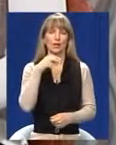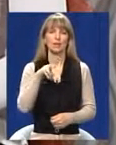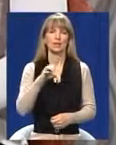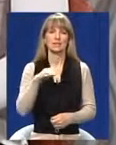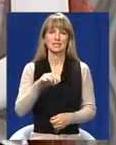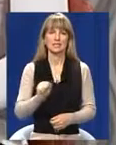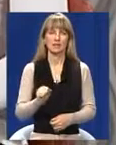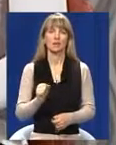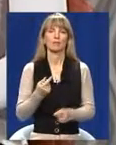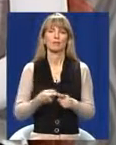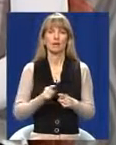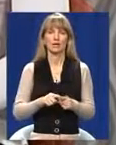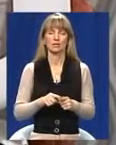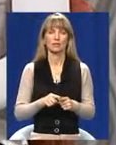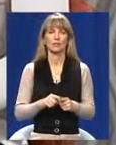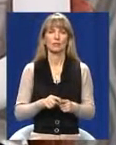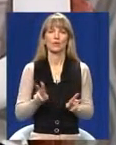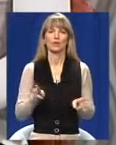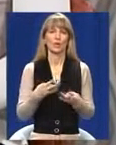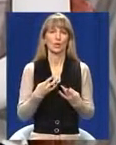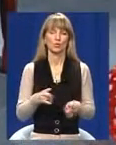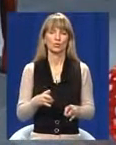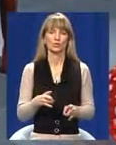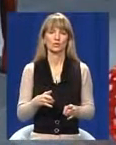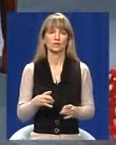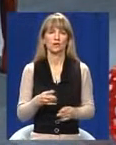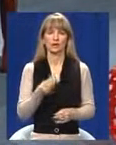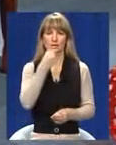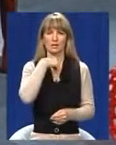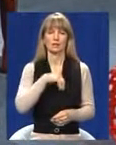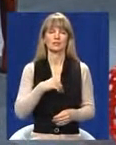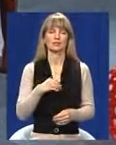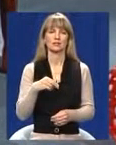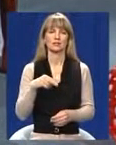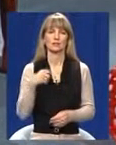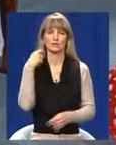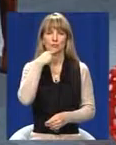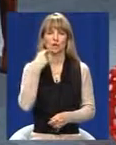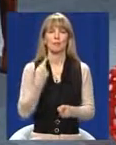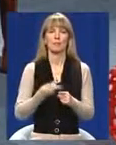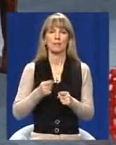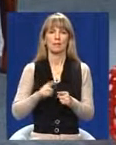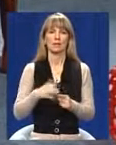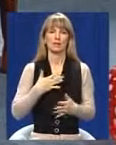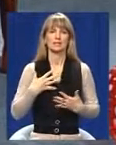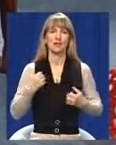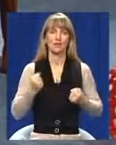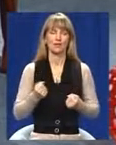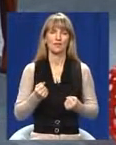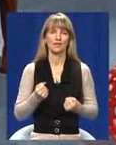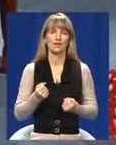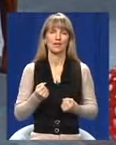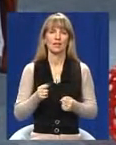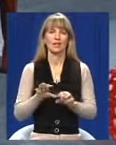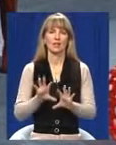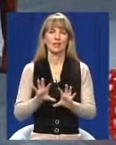у будь-якому випадку не треба зловживати цими пастами, адже наше здоров'я, воно, в першу чергу, все-таки не дуже сприймає